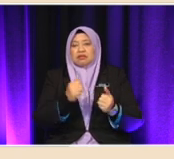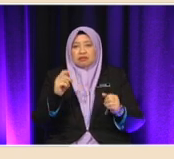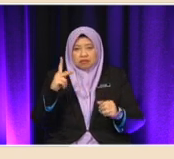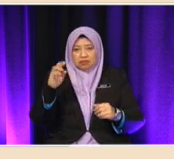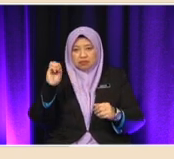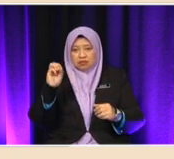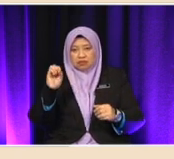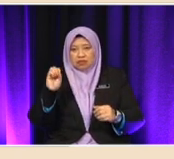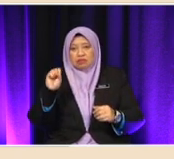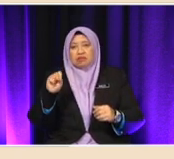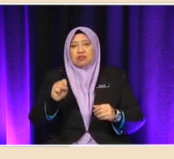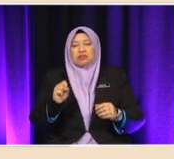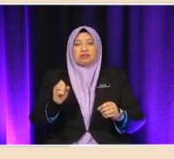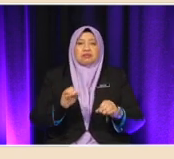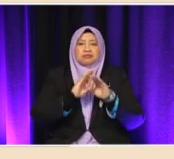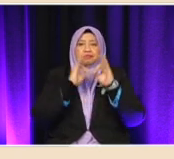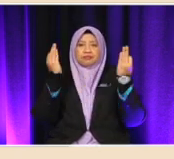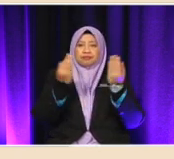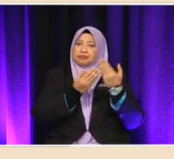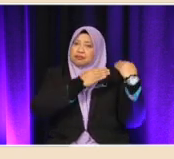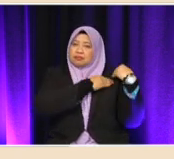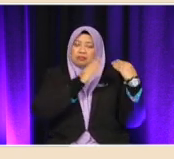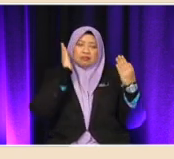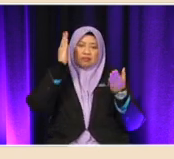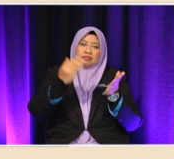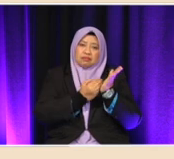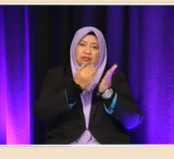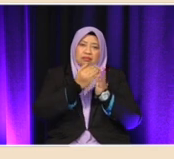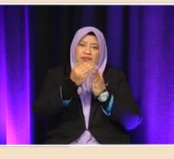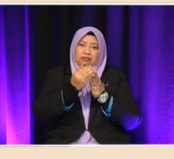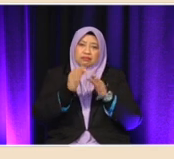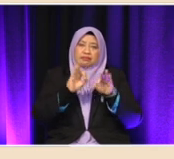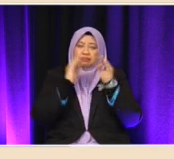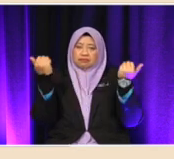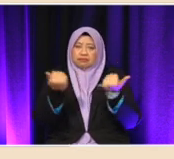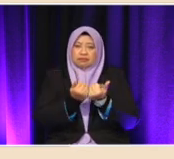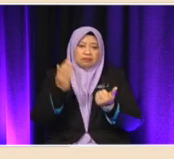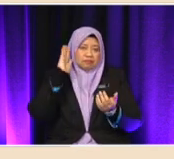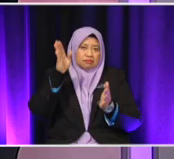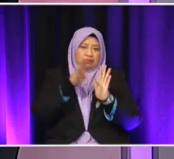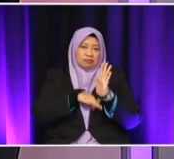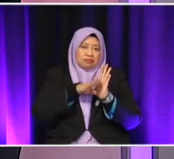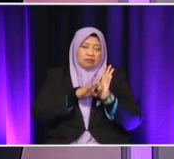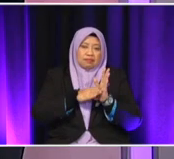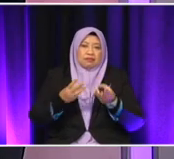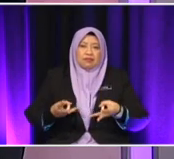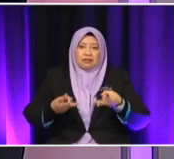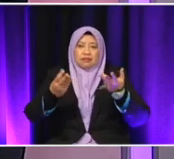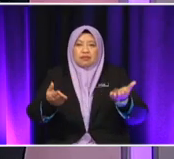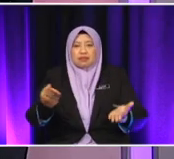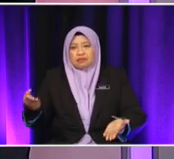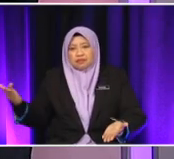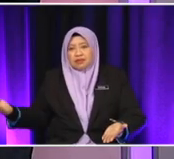ditanggung oleh Firma akan meningkat so apa yang berlaku Firma akan mengurangkan penawaran barang tersebut